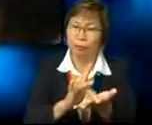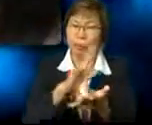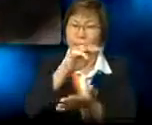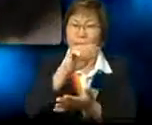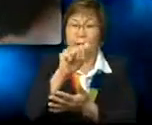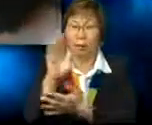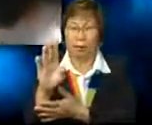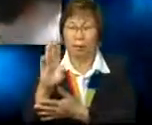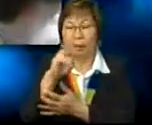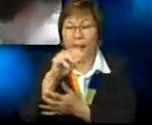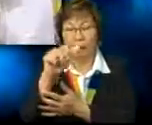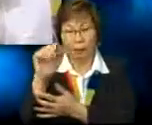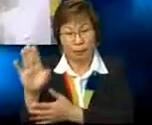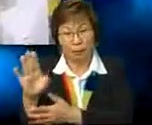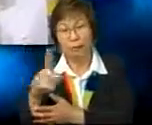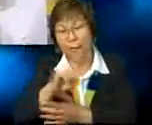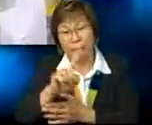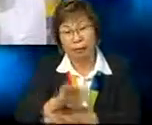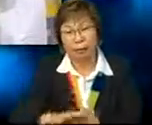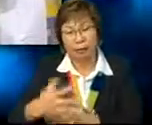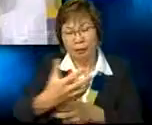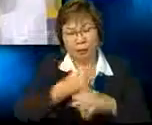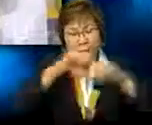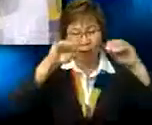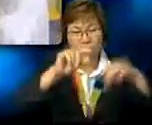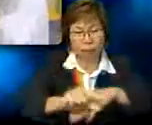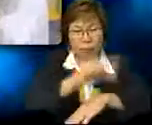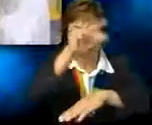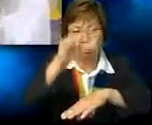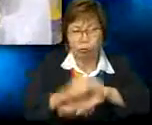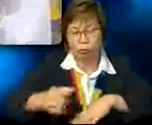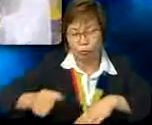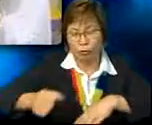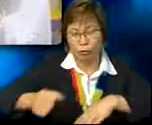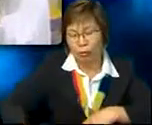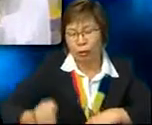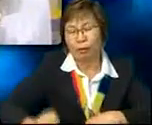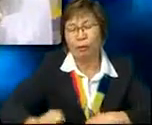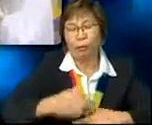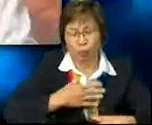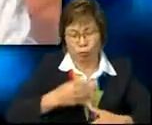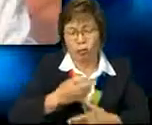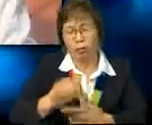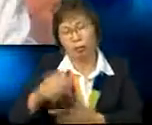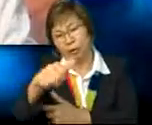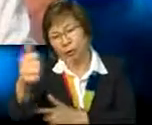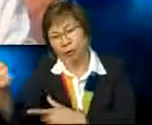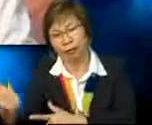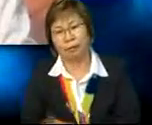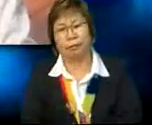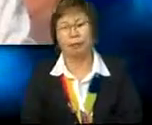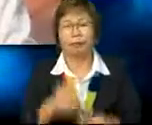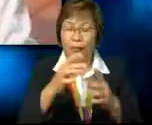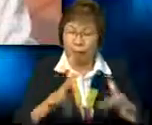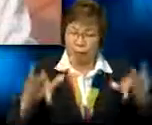MAB, Malaysian Association of the Blind, di mana mereka ini dapat diajar cara menggunakan tongkat putih dan sebagainya. Ya. Dan dari